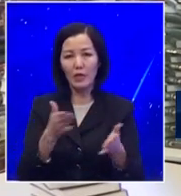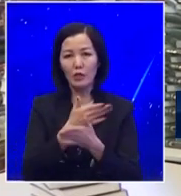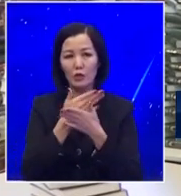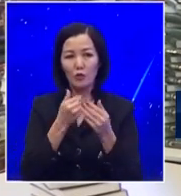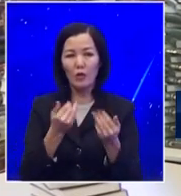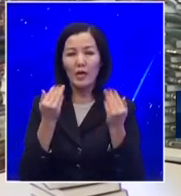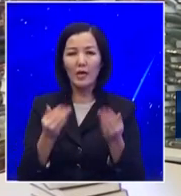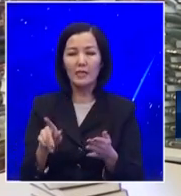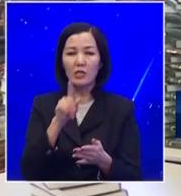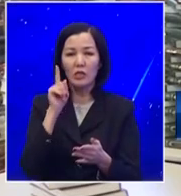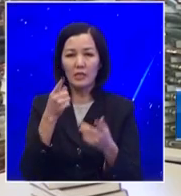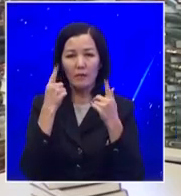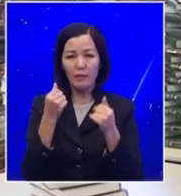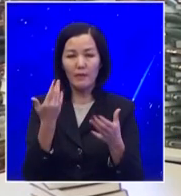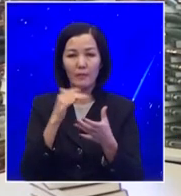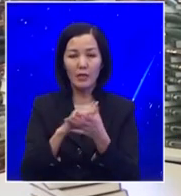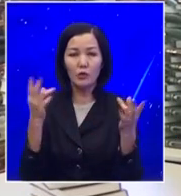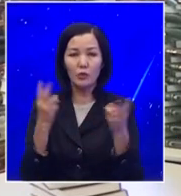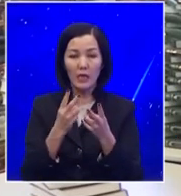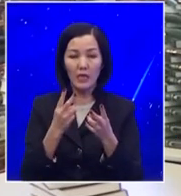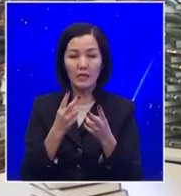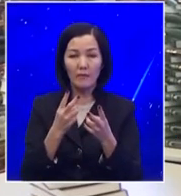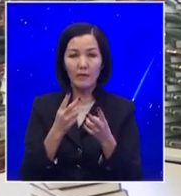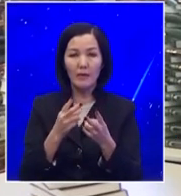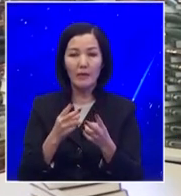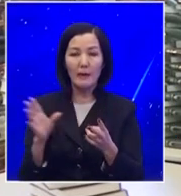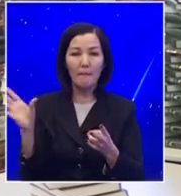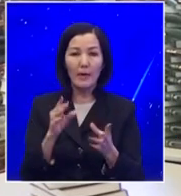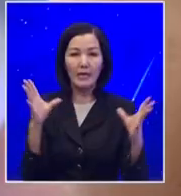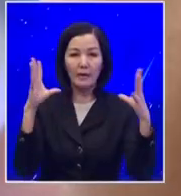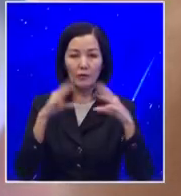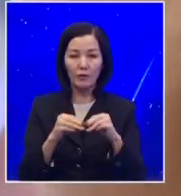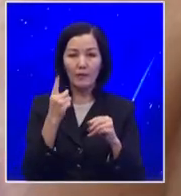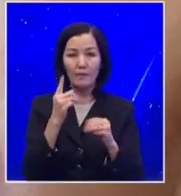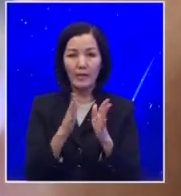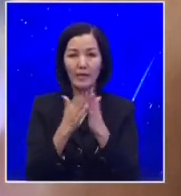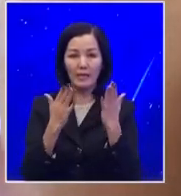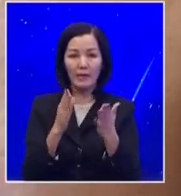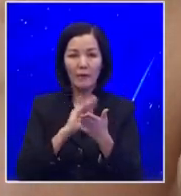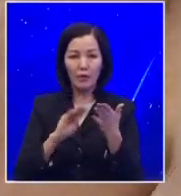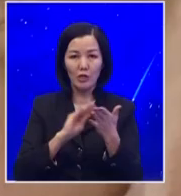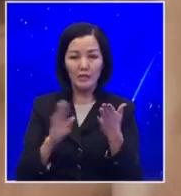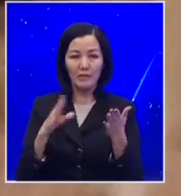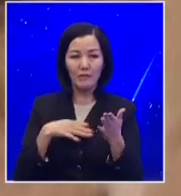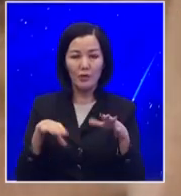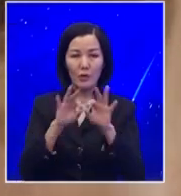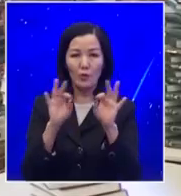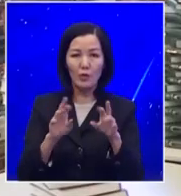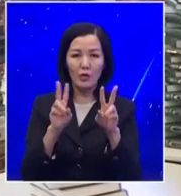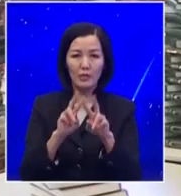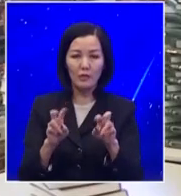кейінгі жастар білмей қалмасын, ұмытып қалмасын деп бәрін топтап бір үлкен кітапқа өнер зерттеушілеріне бір жағы